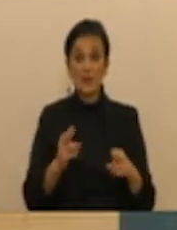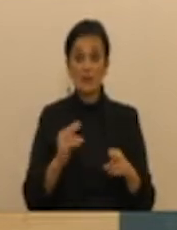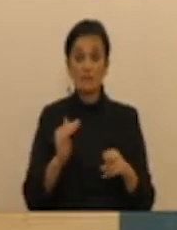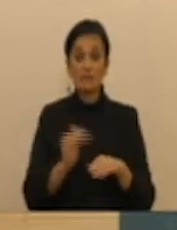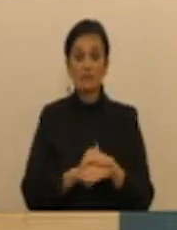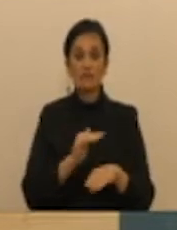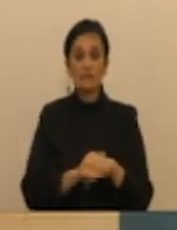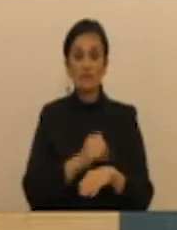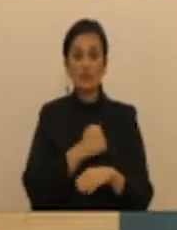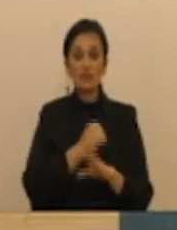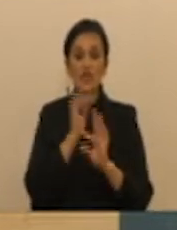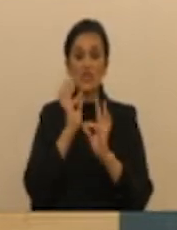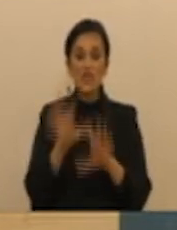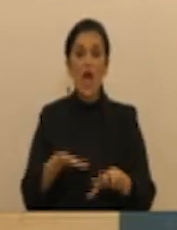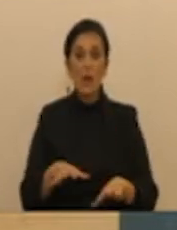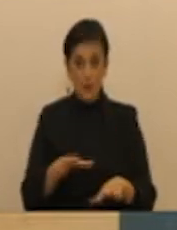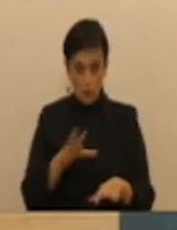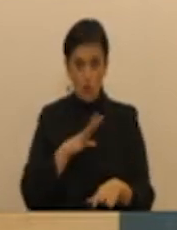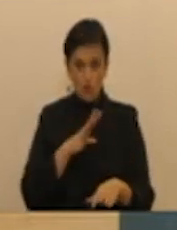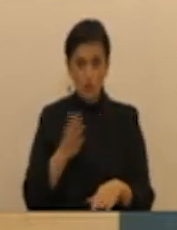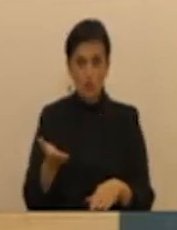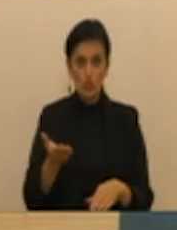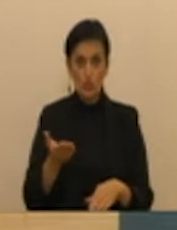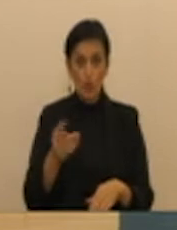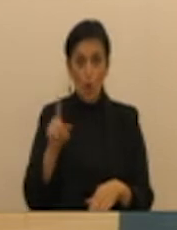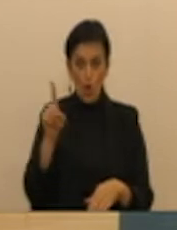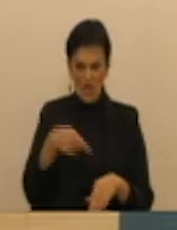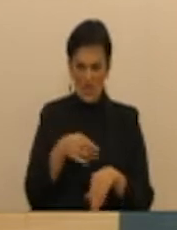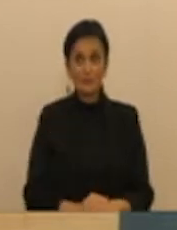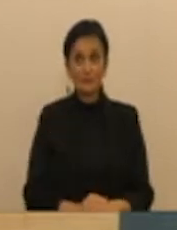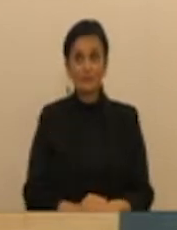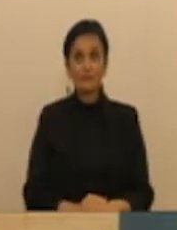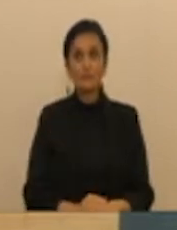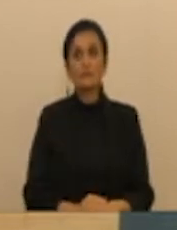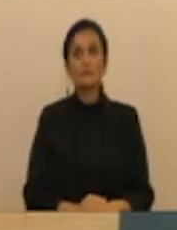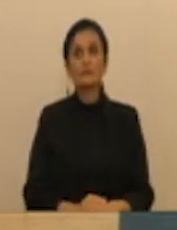კრიმინალების შეწყალებაზე. ხომ იყო ეს? იძულება იყო.